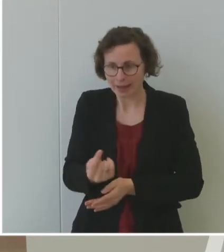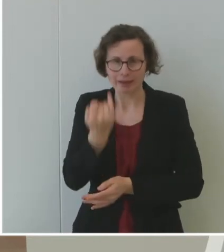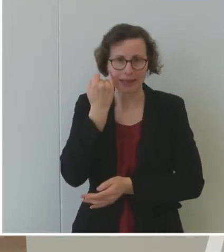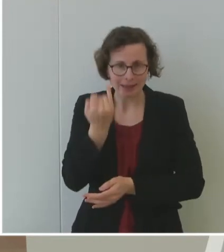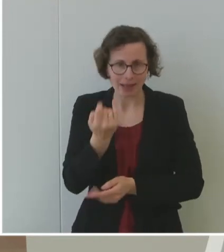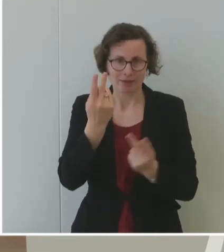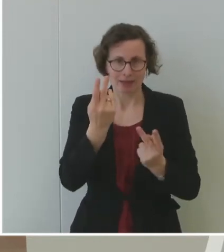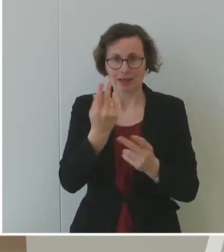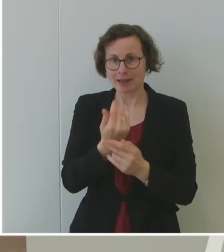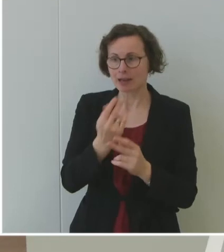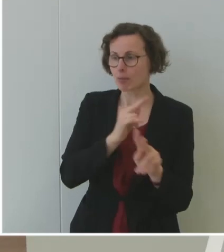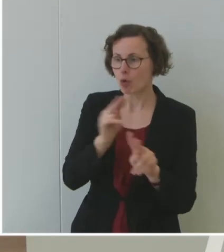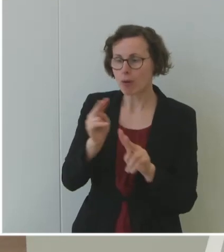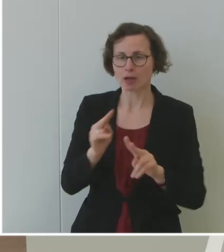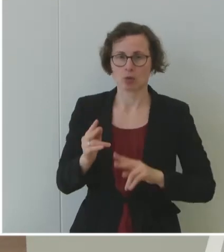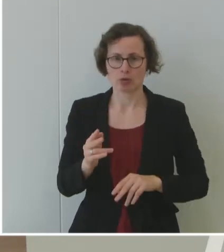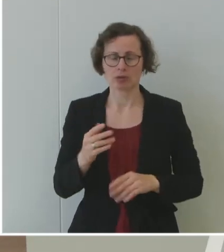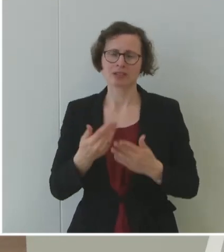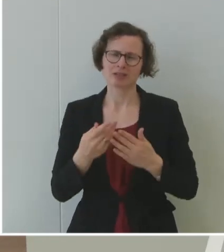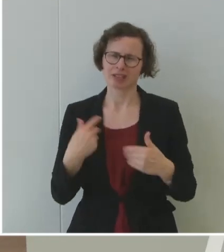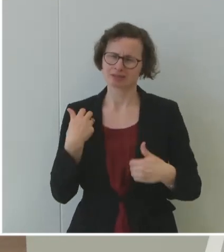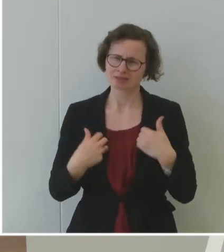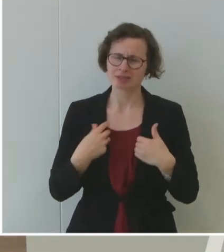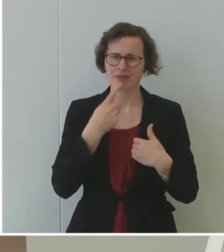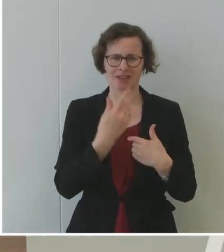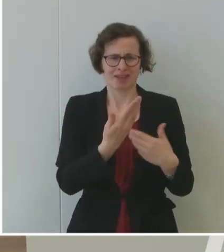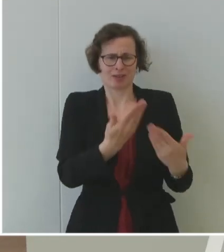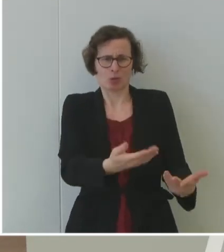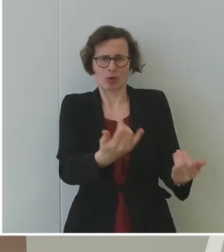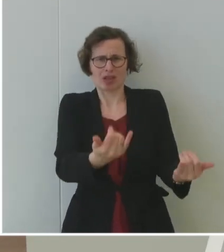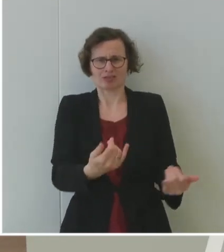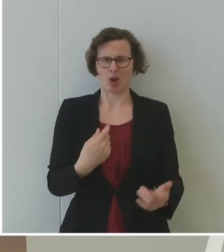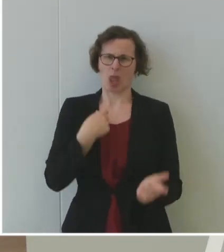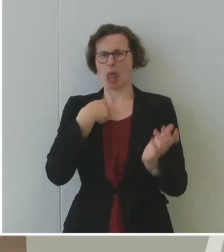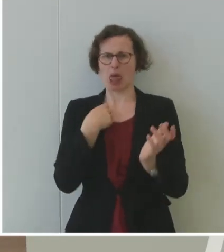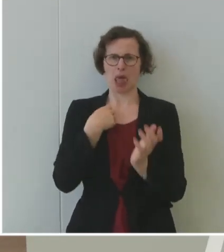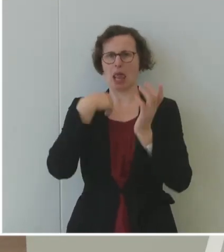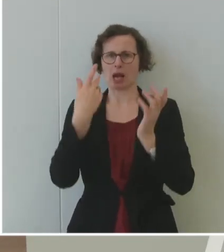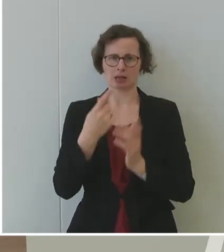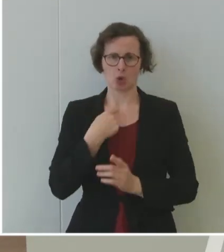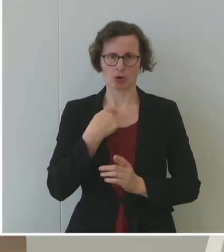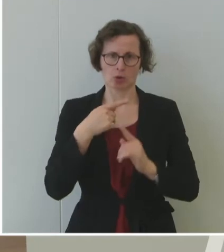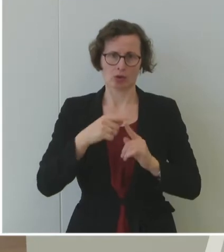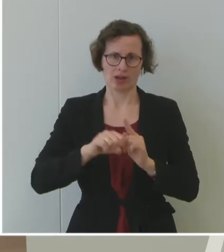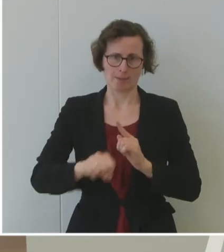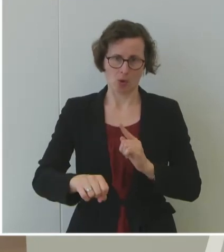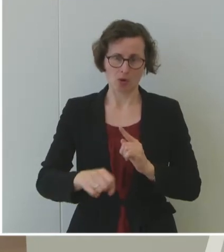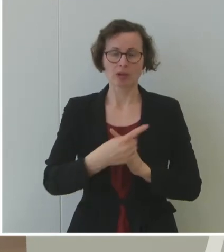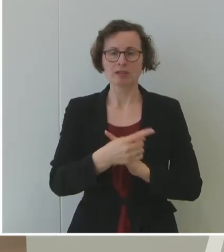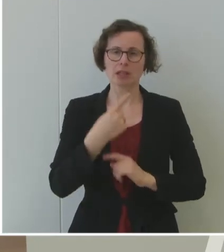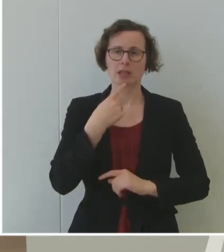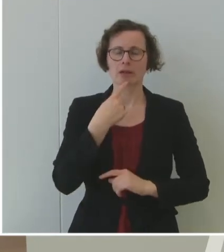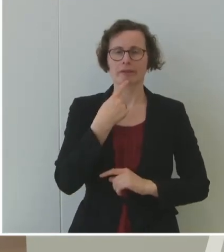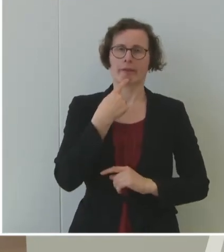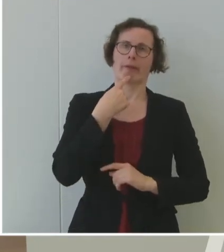jede Beobachtung ist wichtig. Und deshalb ärgert es mich so, wenn Sie jetzt so überrascht tun von Ton und Tempo, den wir anschlagen. Sie stöhnen, man könne